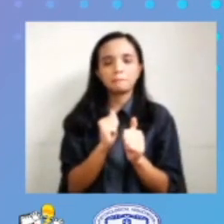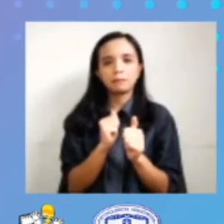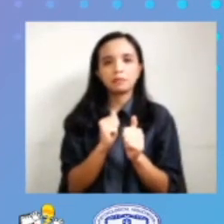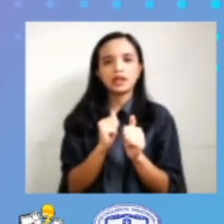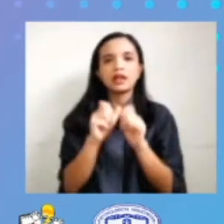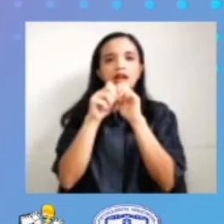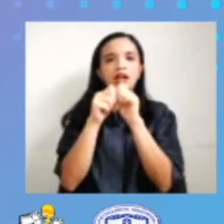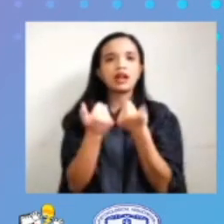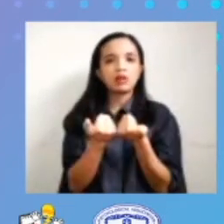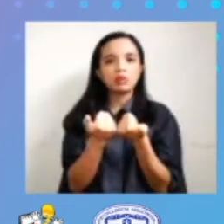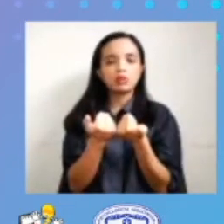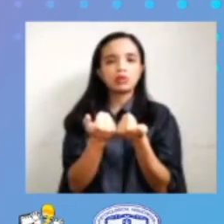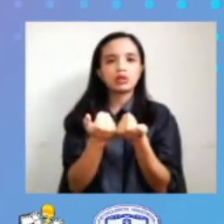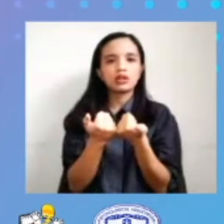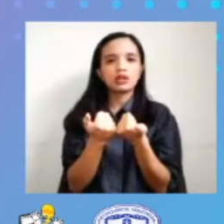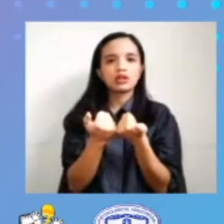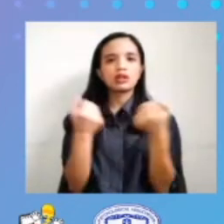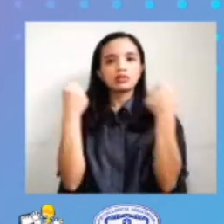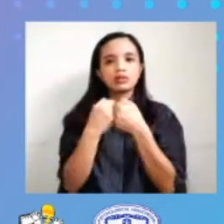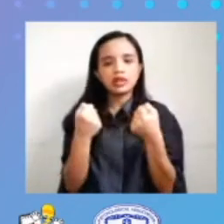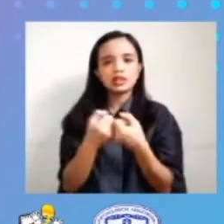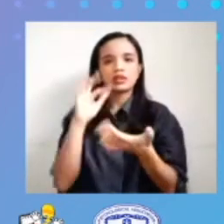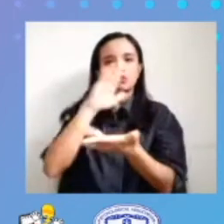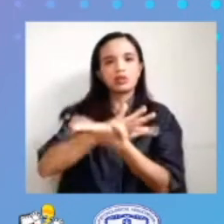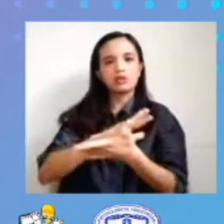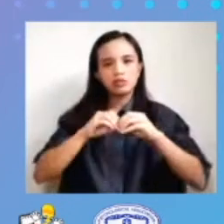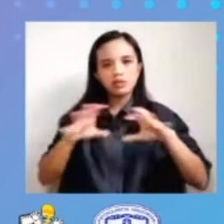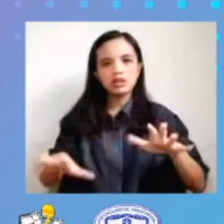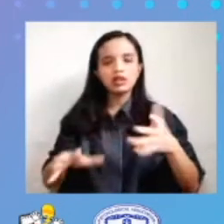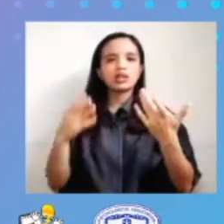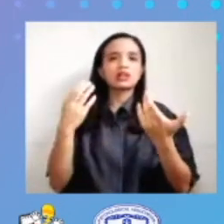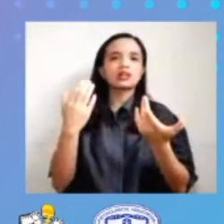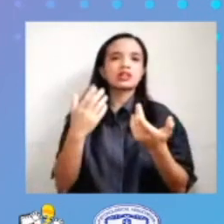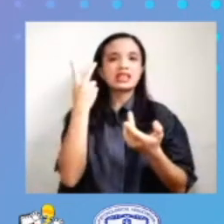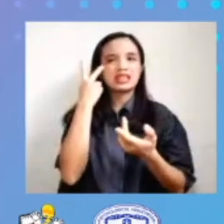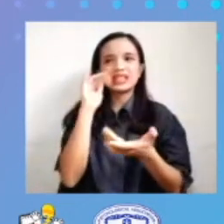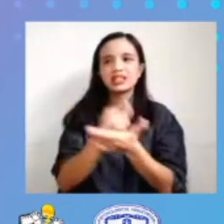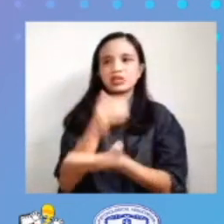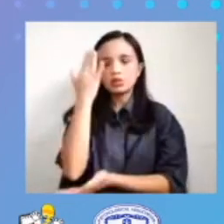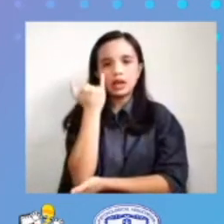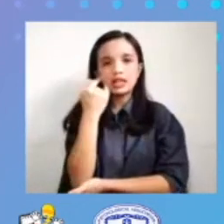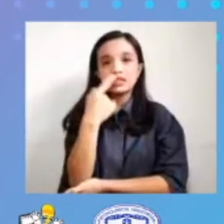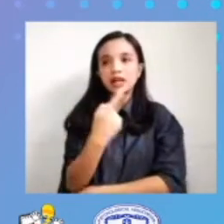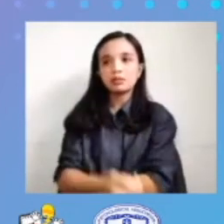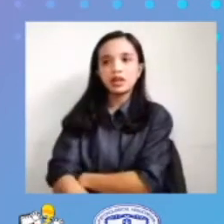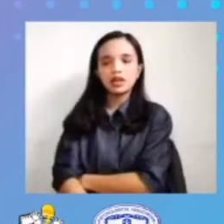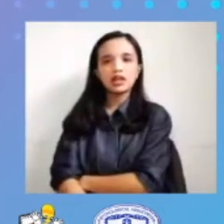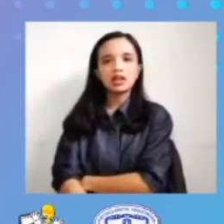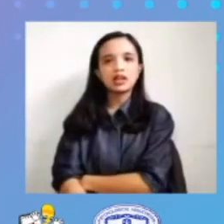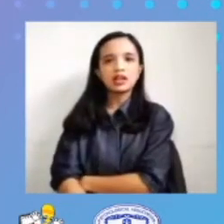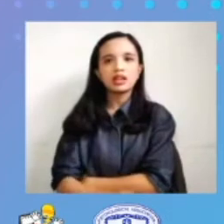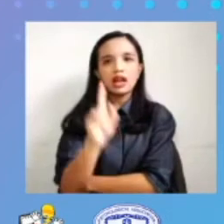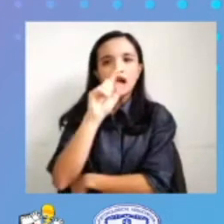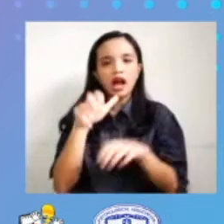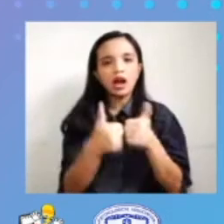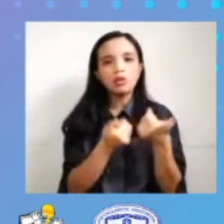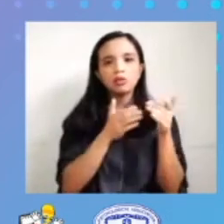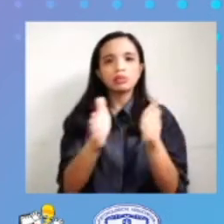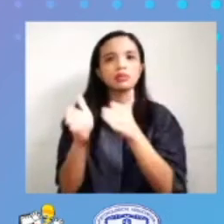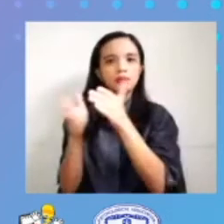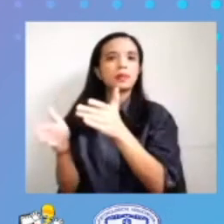no? If you eat the right kind of food, it's not just on the amount of food that you eat, it's also on what you eat. Kaya ngayon, itong mga panahon